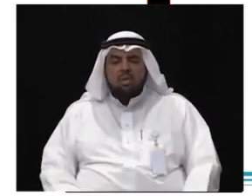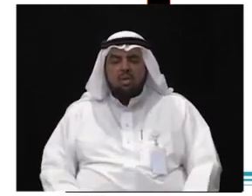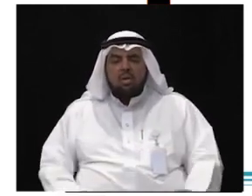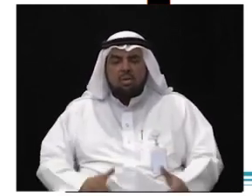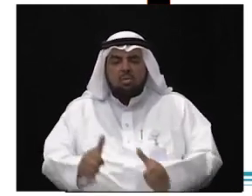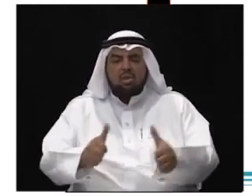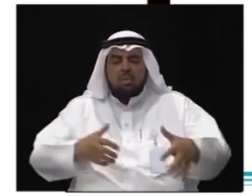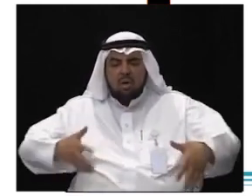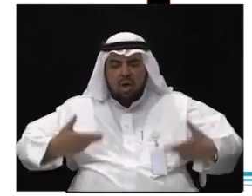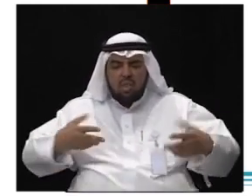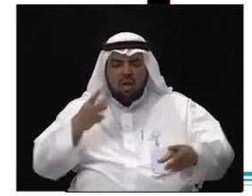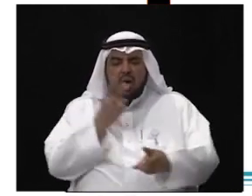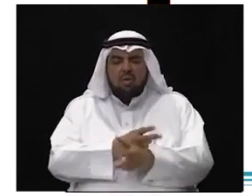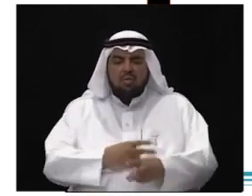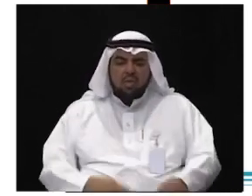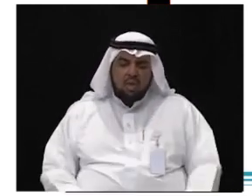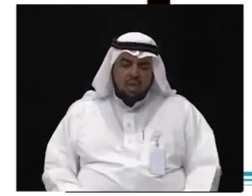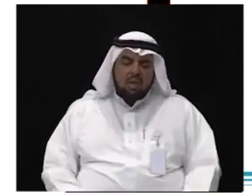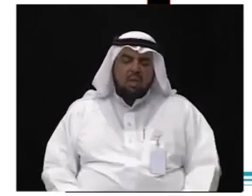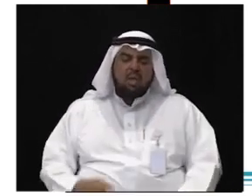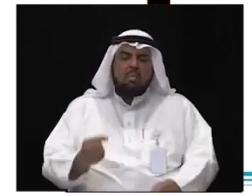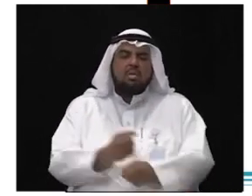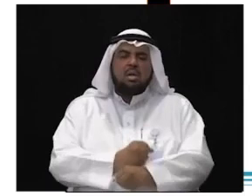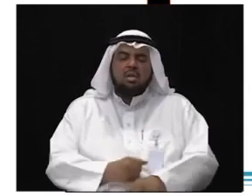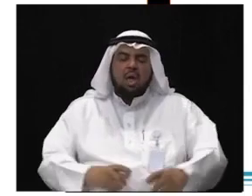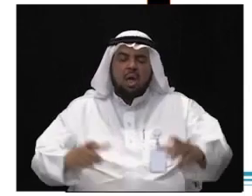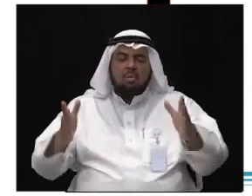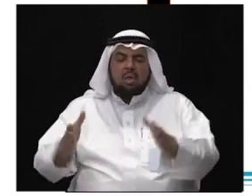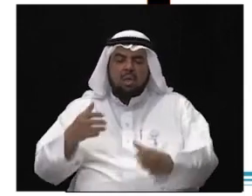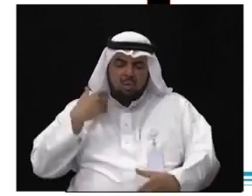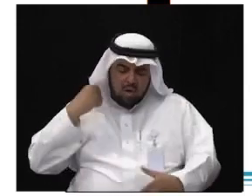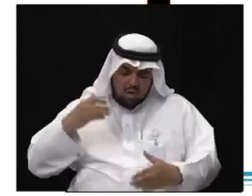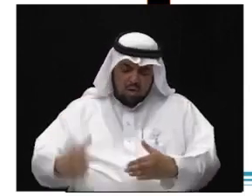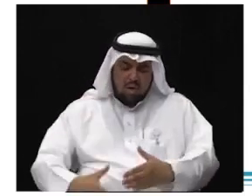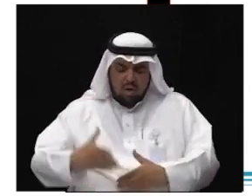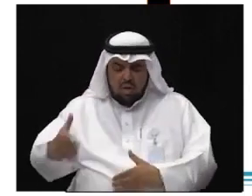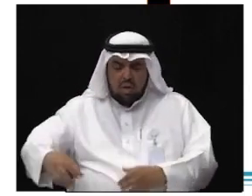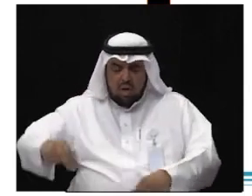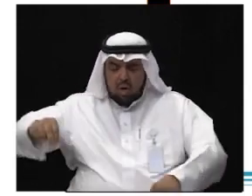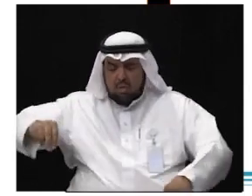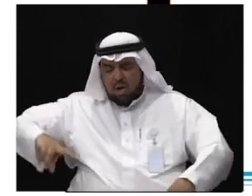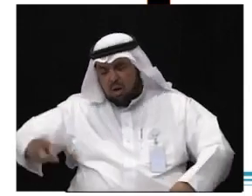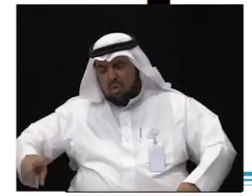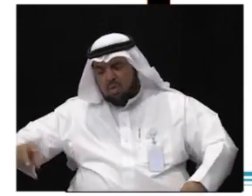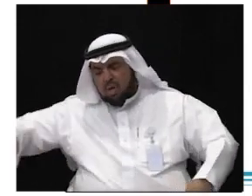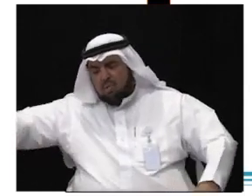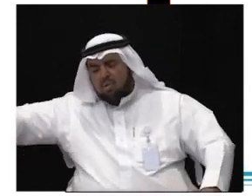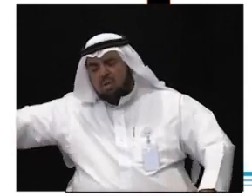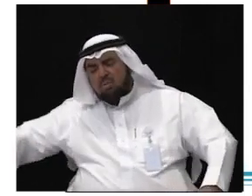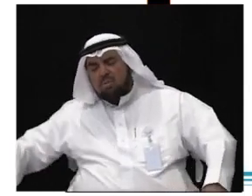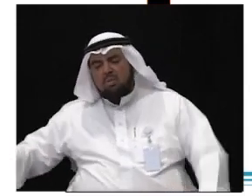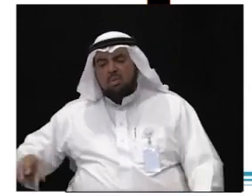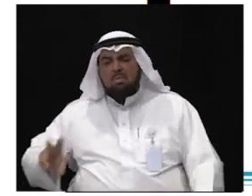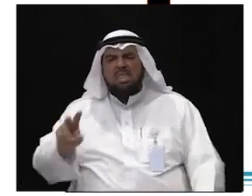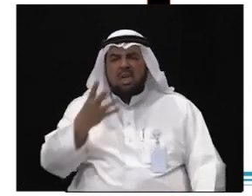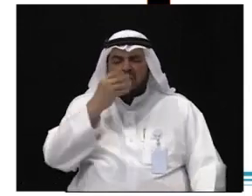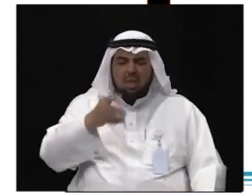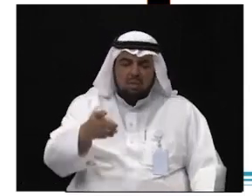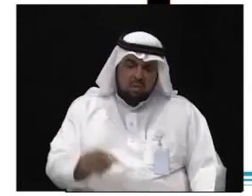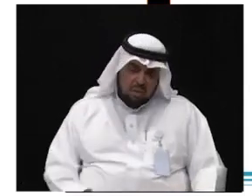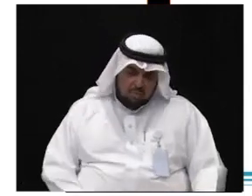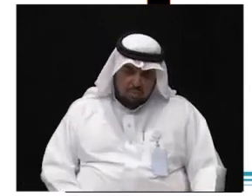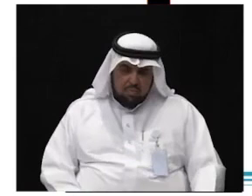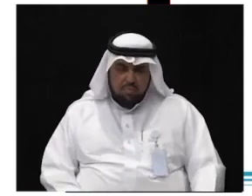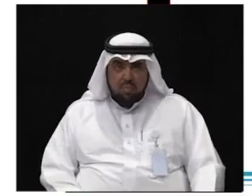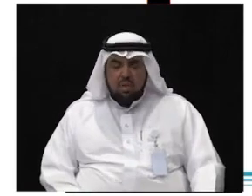المسابقة الثقافية تم استخدام أداة للانتقال بين النماذج بالشكل الذي يظهر أمامكم، تحمل